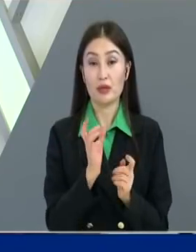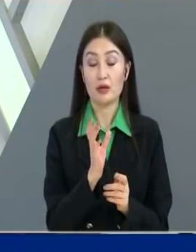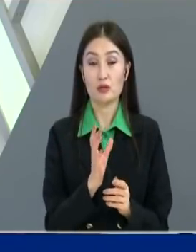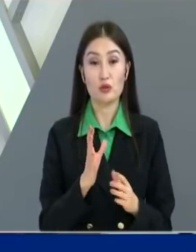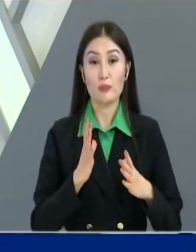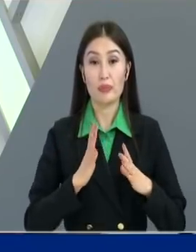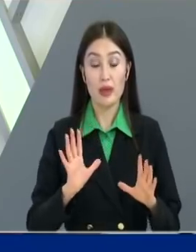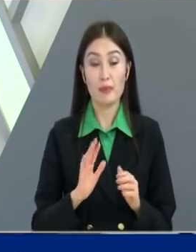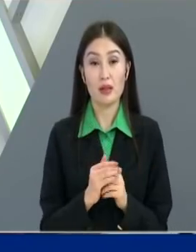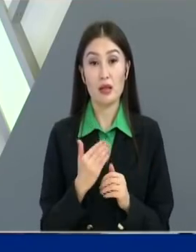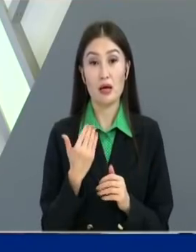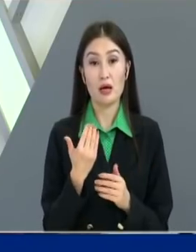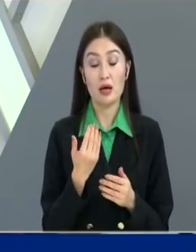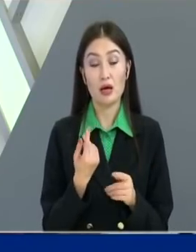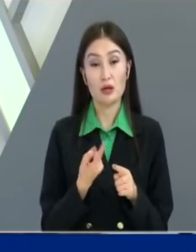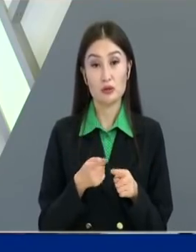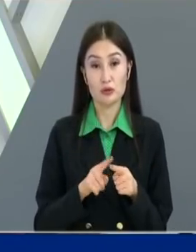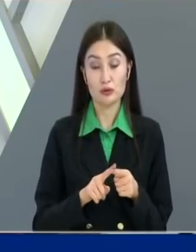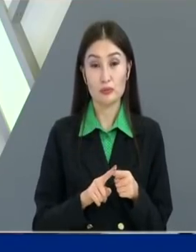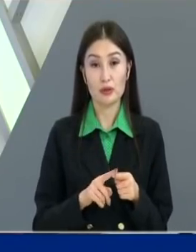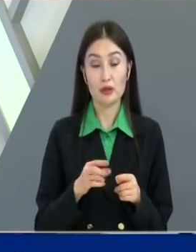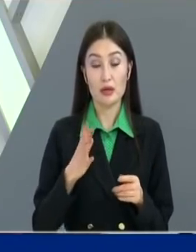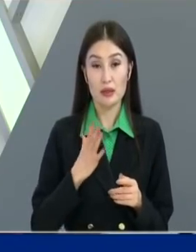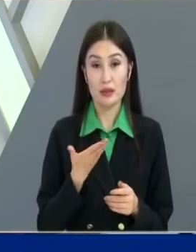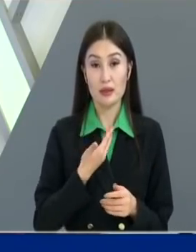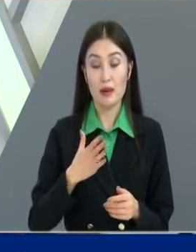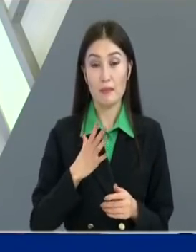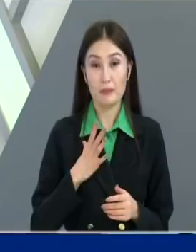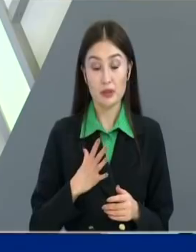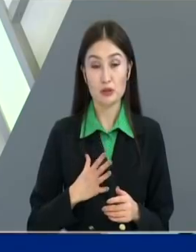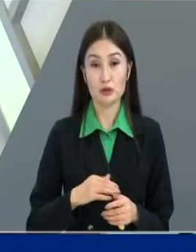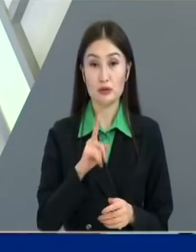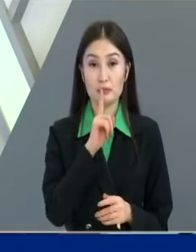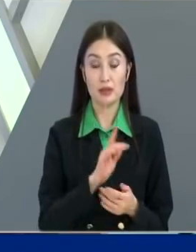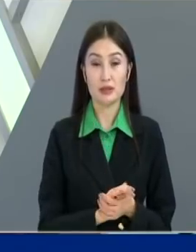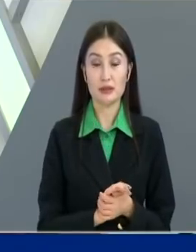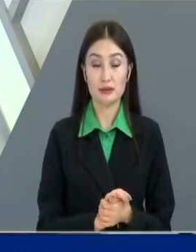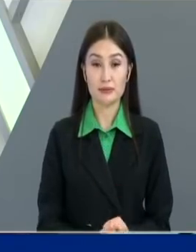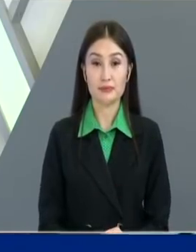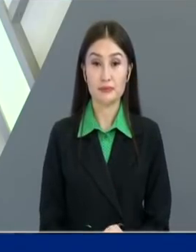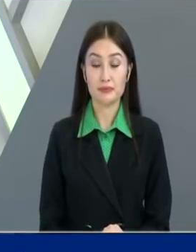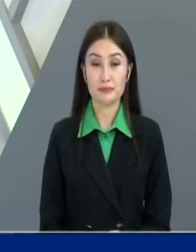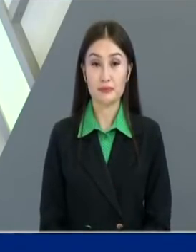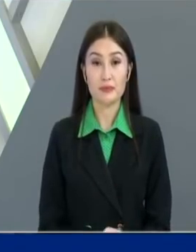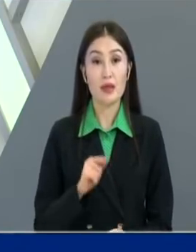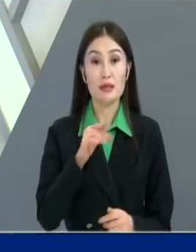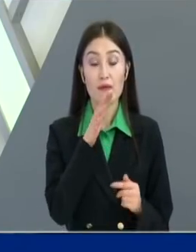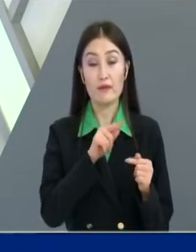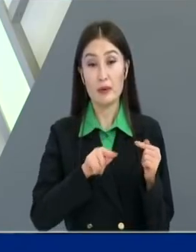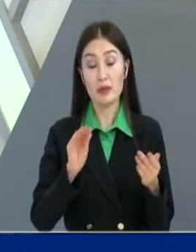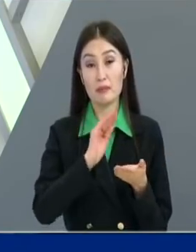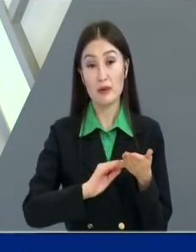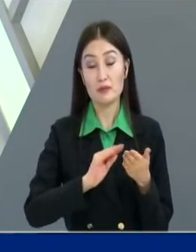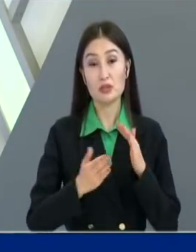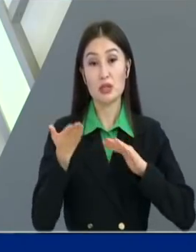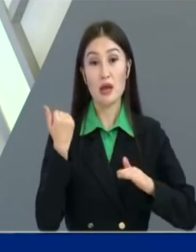деп булардын коопсуздугу үчүн унчукпай баякы макул болуп аларды тынчтык жолу менен узатканга мажбур болдук. Тем временем написавший